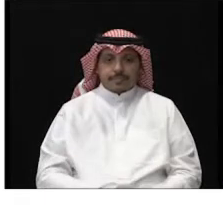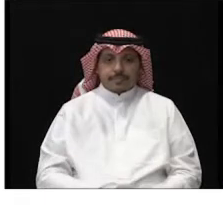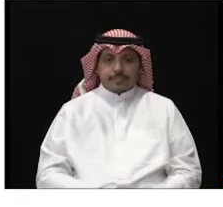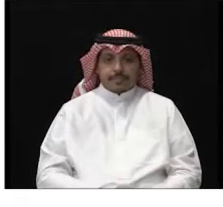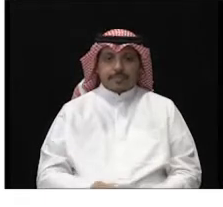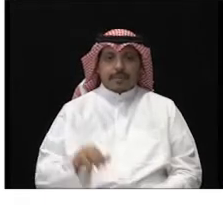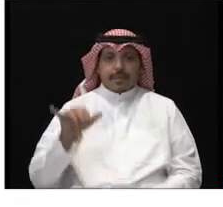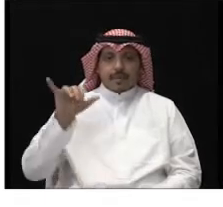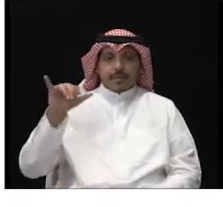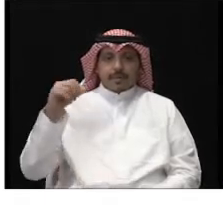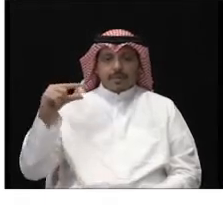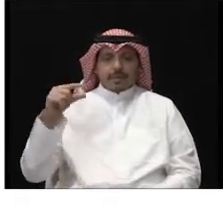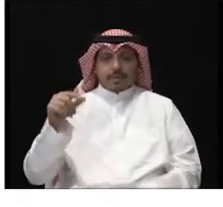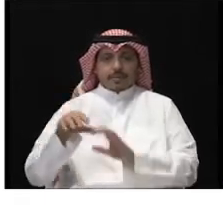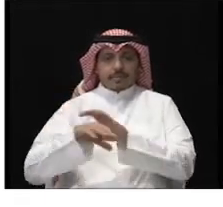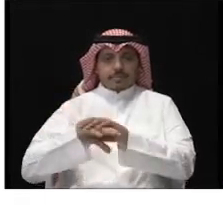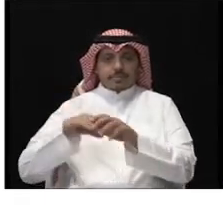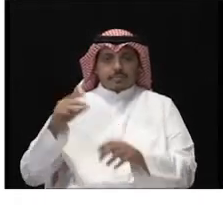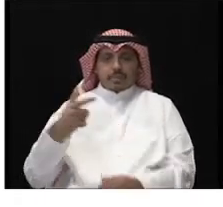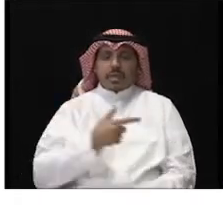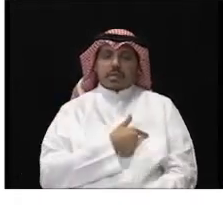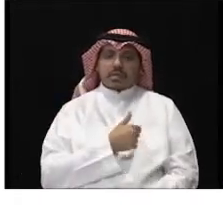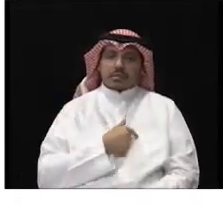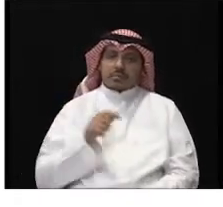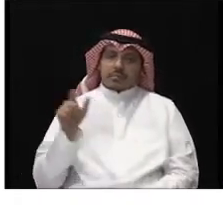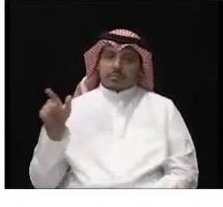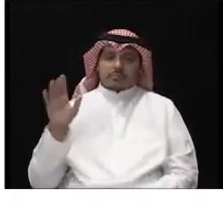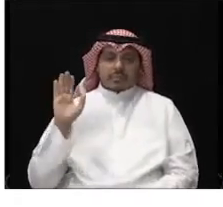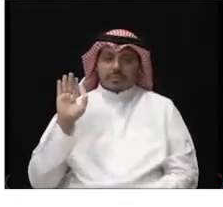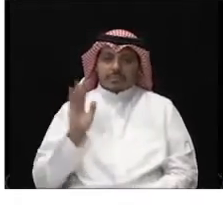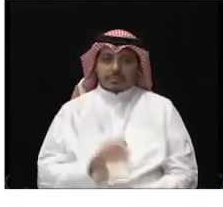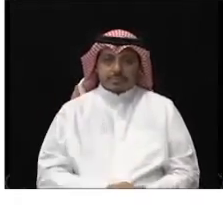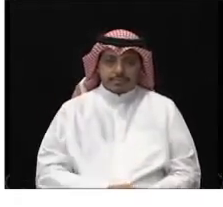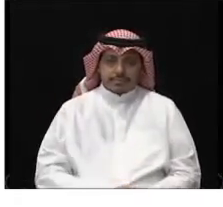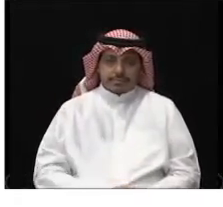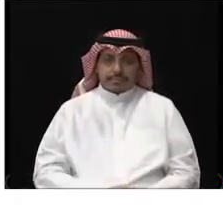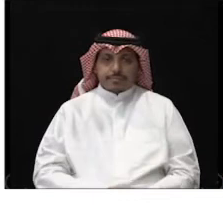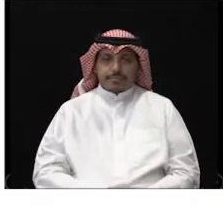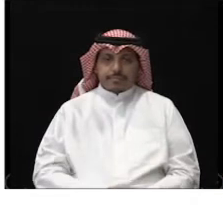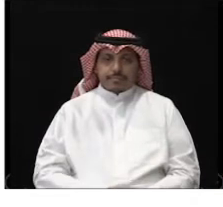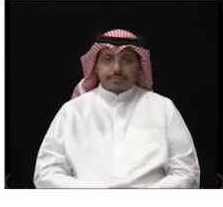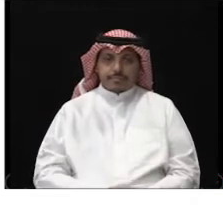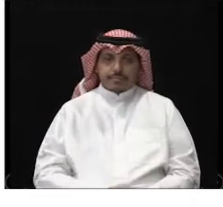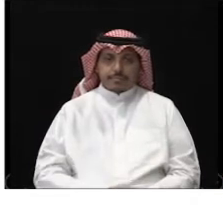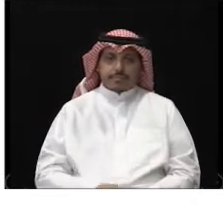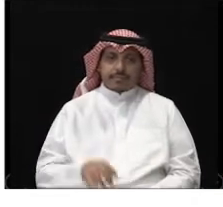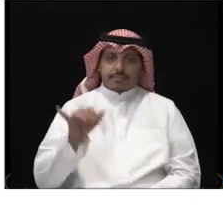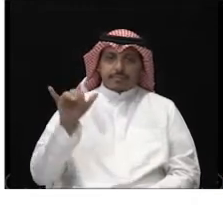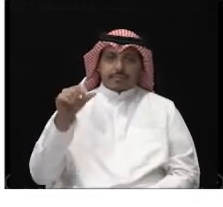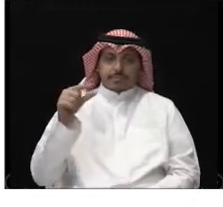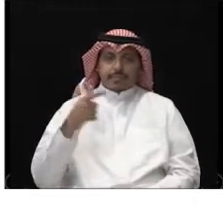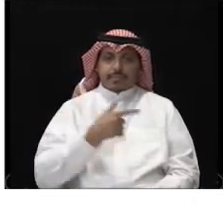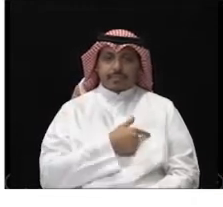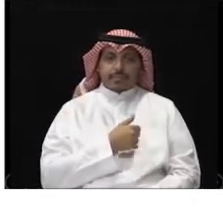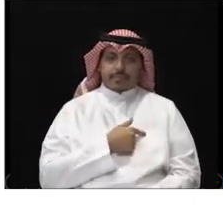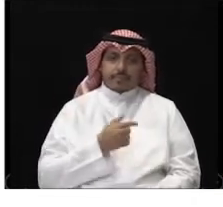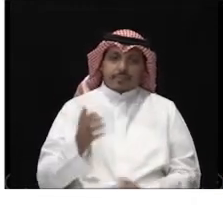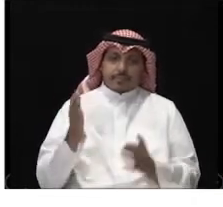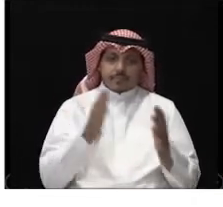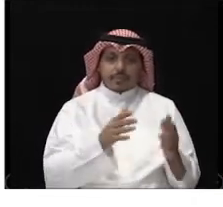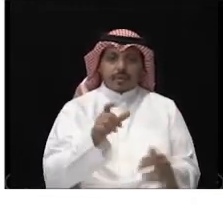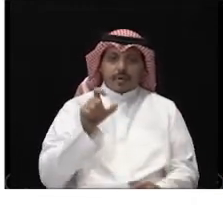فهي اسم، يد اسم، أحسنتم. إذن اليد اسم وهنا فعل،